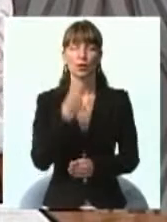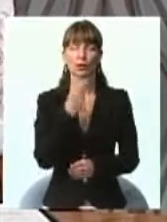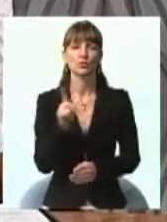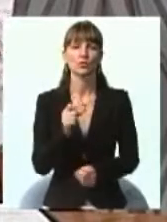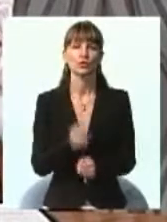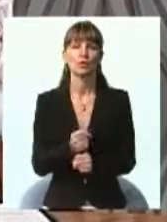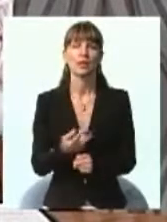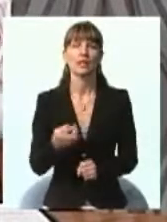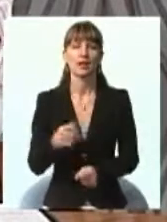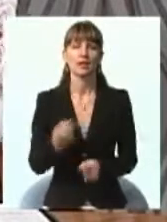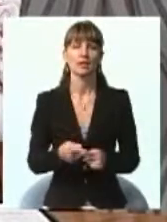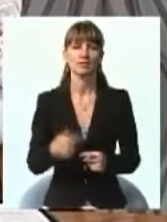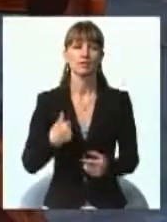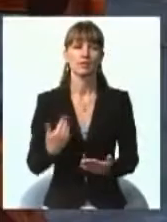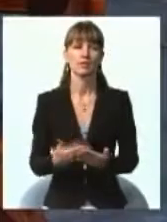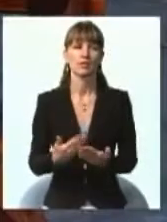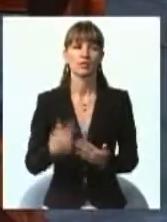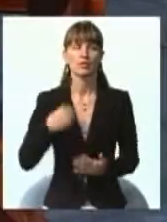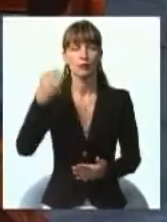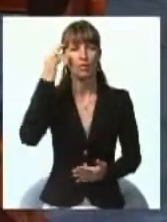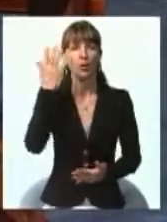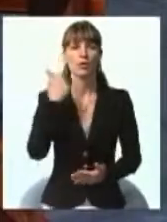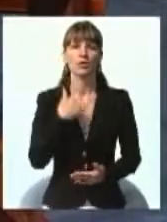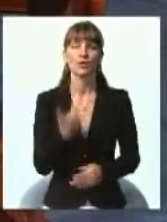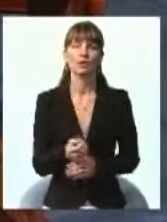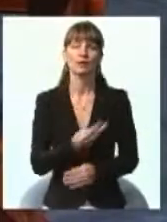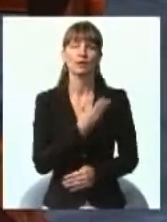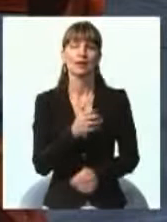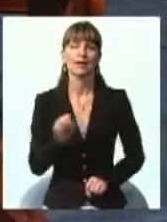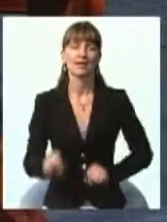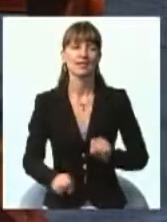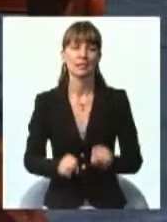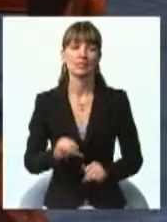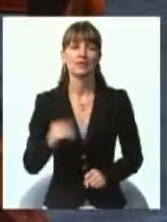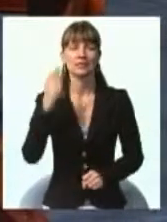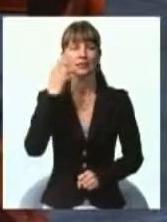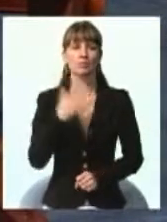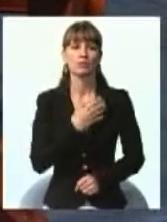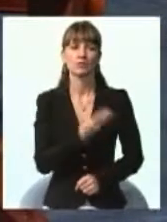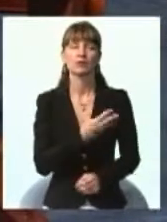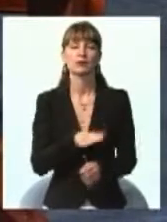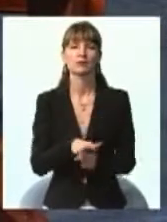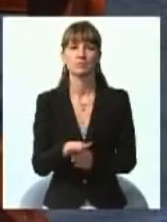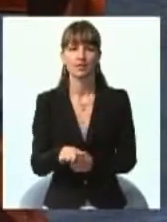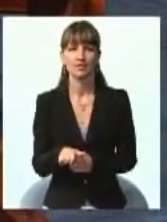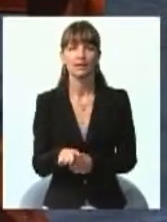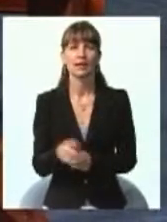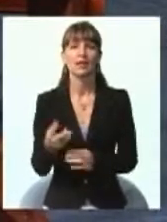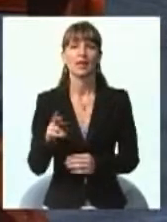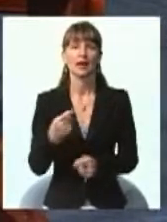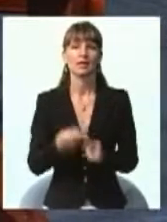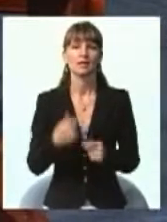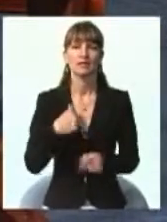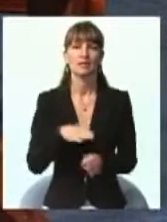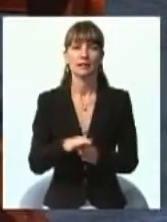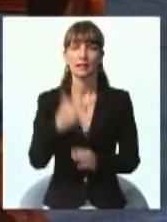щось робіть для цього. От я, наприклад, пам'ятаю, коли в дитинстві я дуже бажала велосипеда. І знаєте, моє бажання збулося. Але для цього я